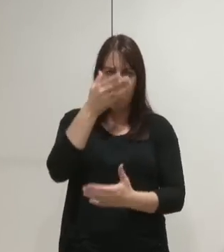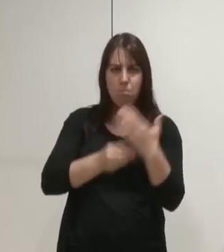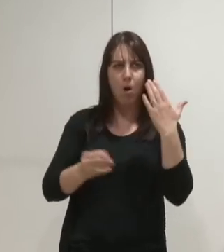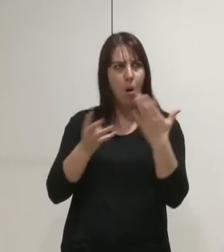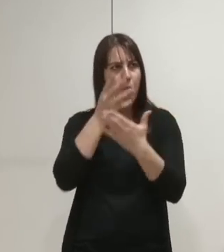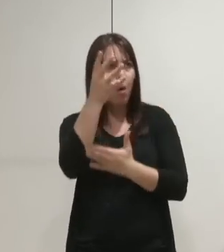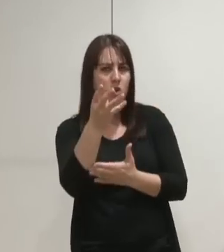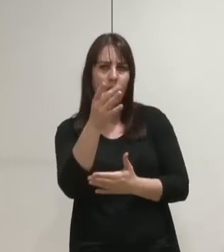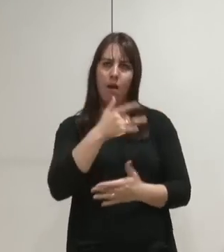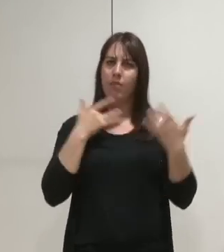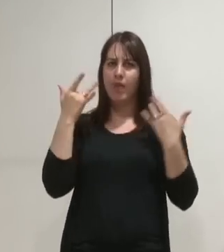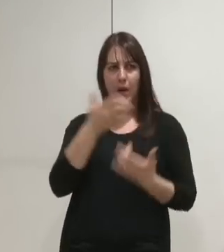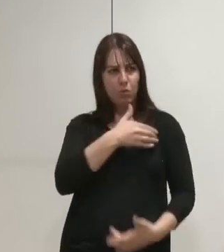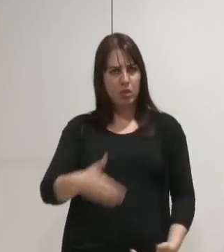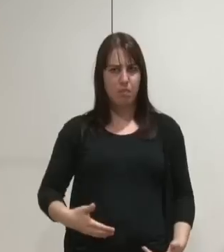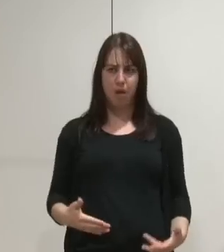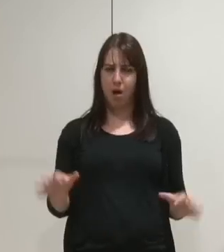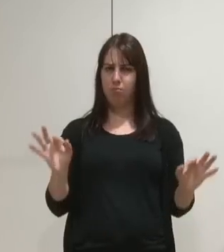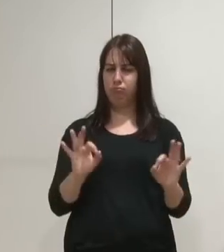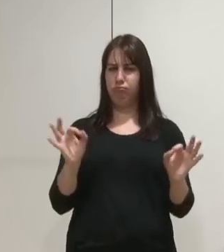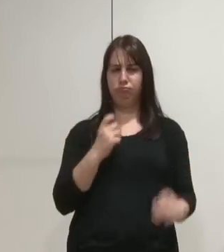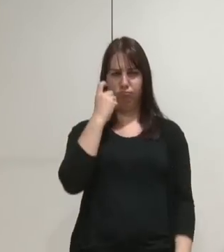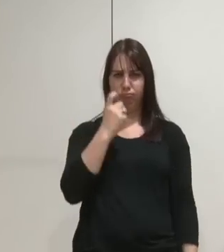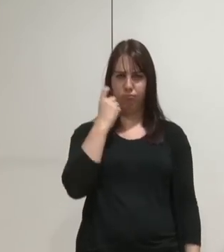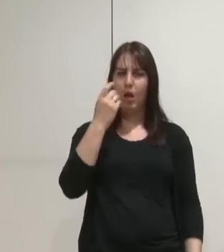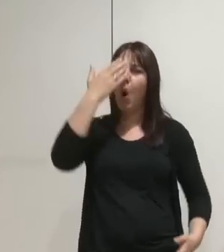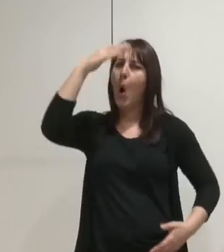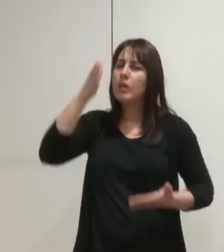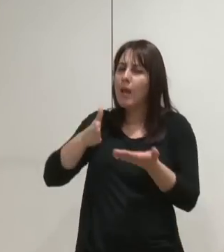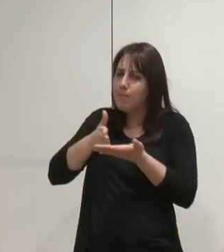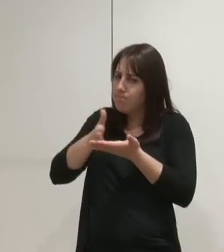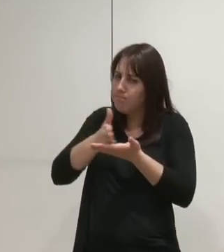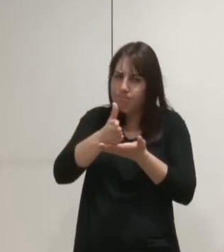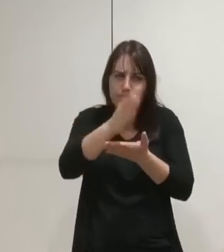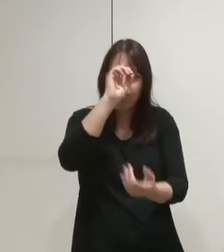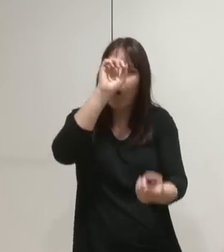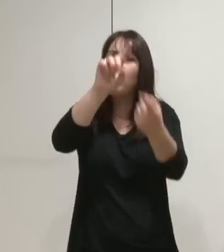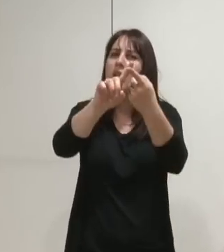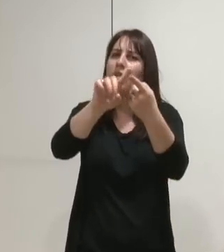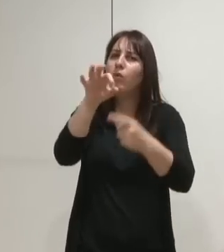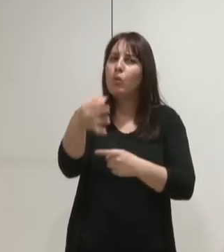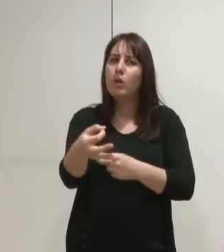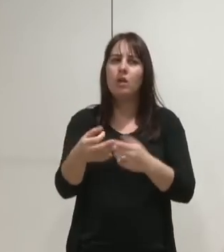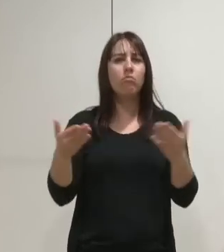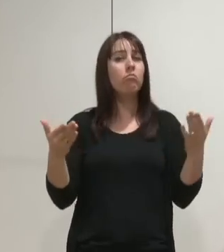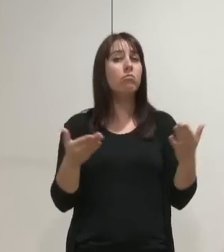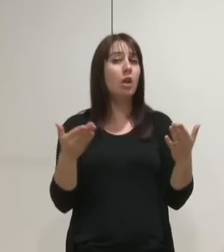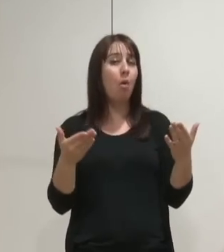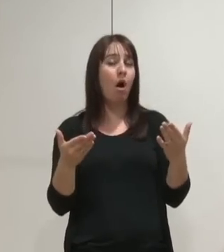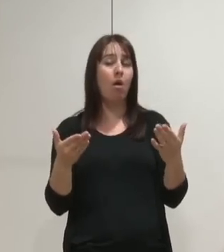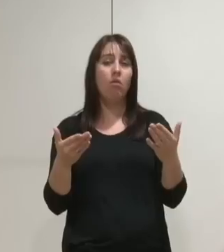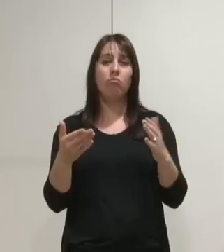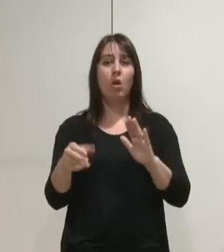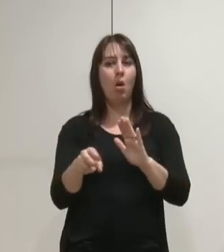pour le théâtre municipal alors nous savons qu'il y a une ligne directrice un objectif qui est de boûter hors de